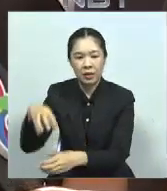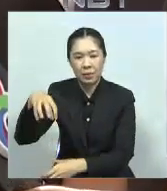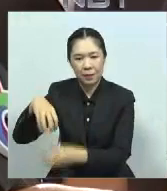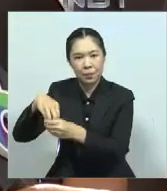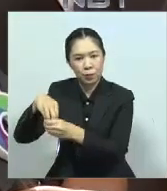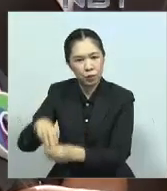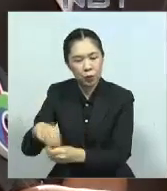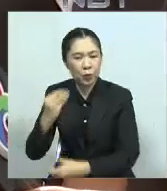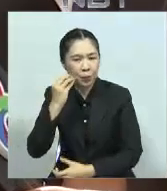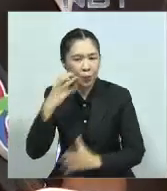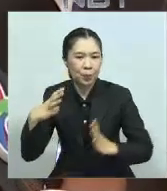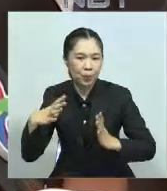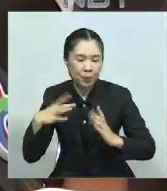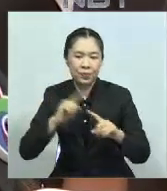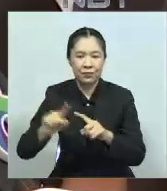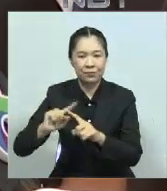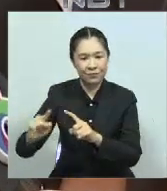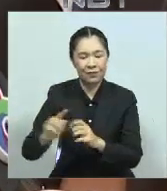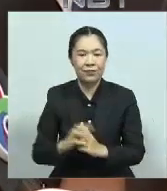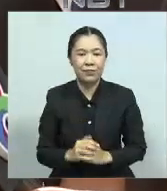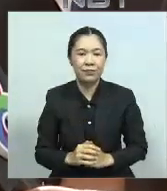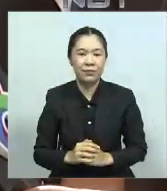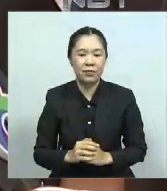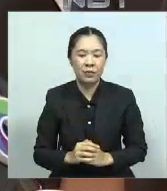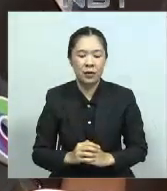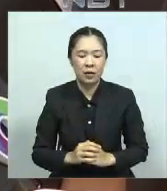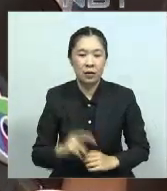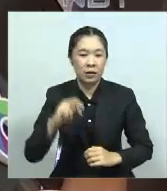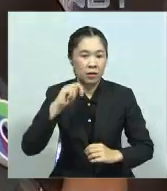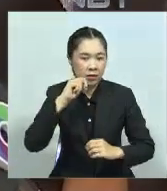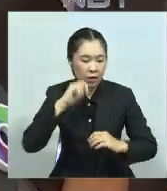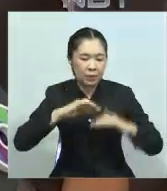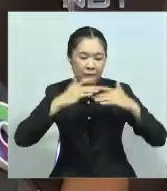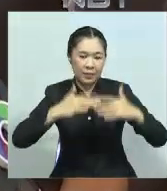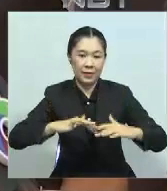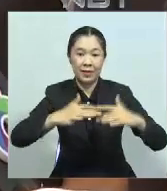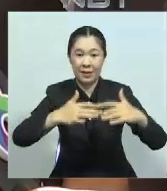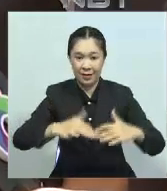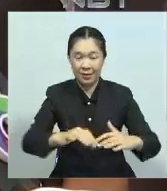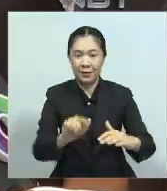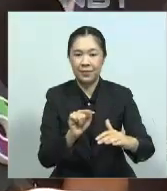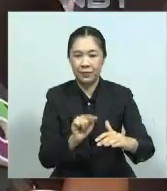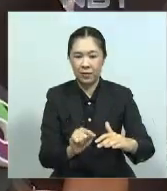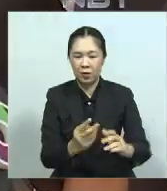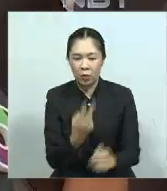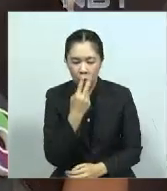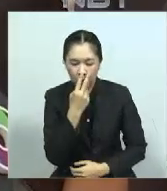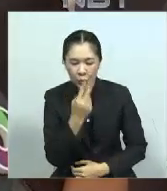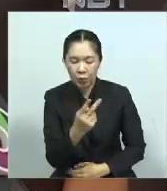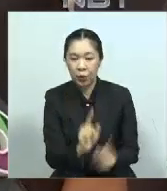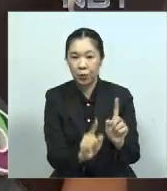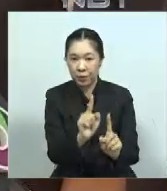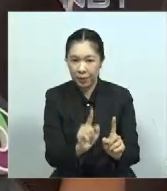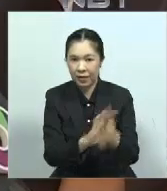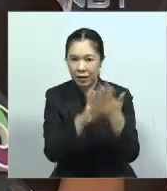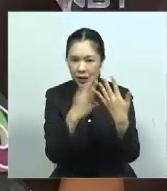เป็นต้นในส่วนของพื้นที่ทางทะเลก็อาจมีการเตรียมการที่จะถ้าประเมินแล้ว